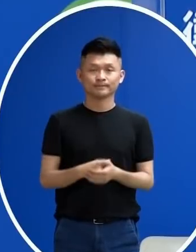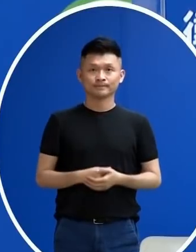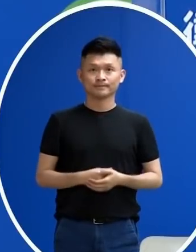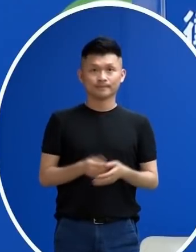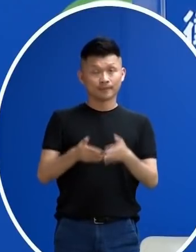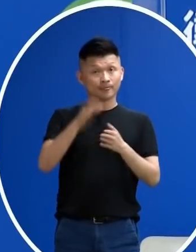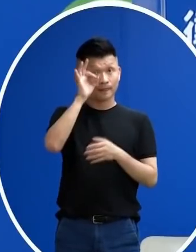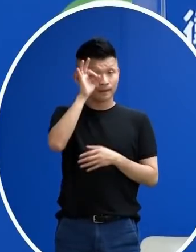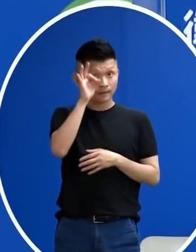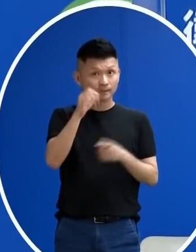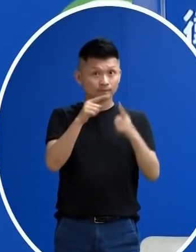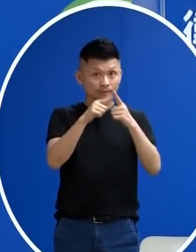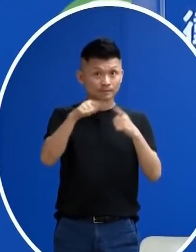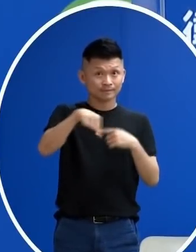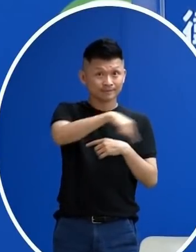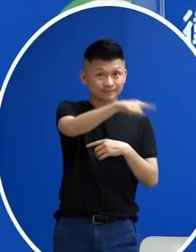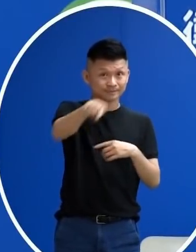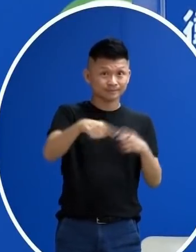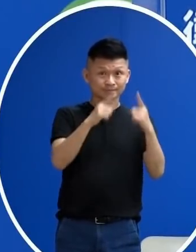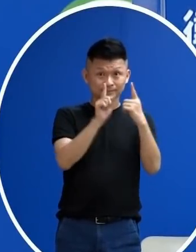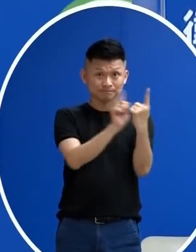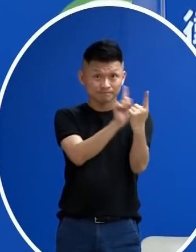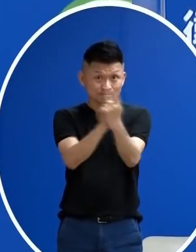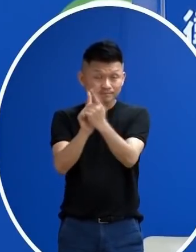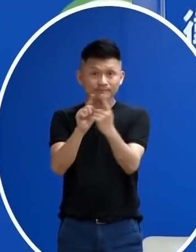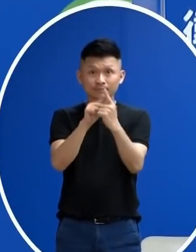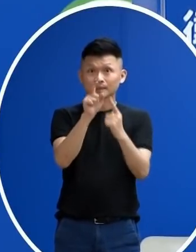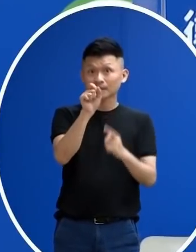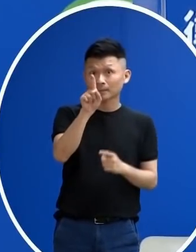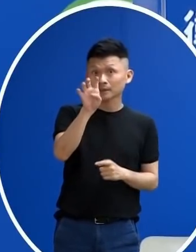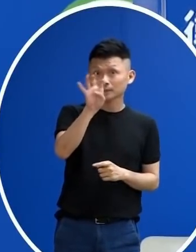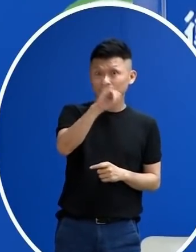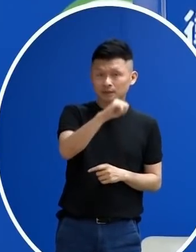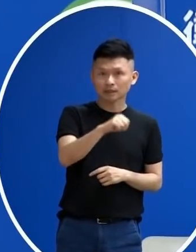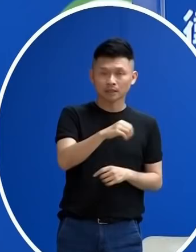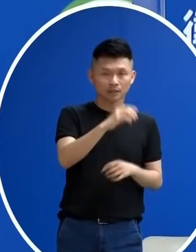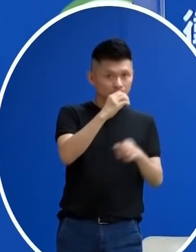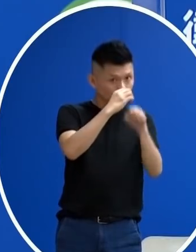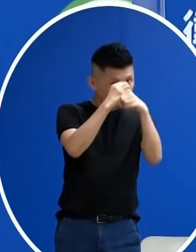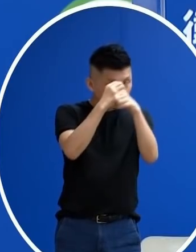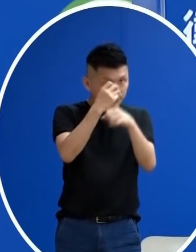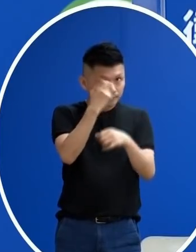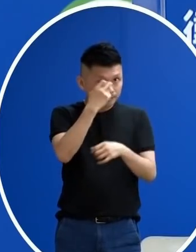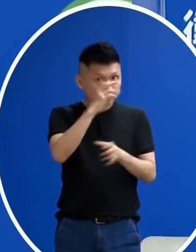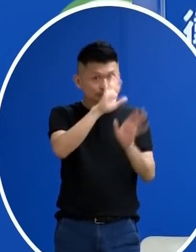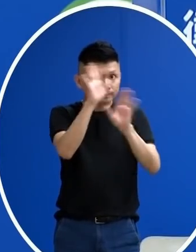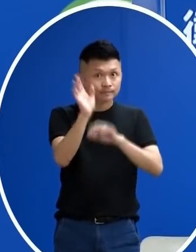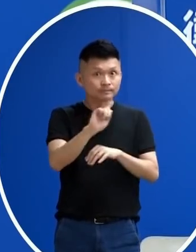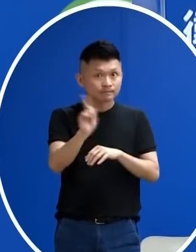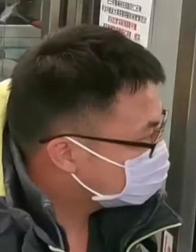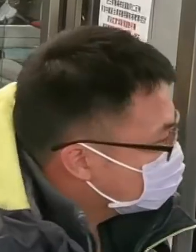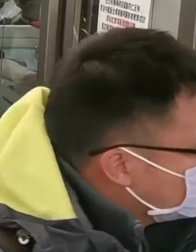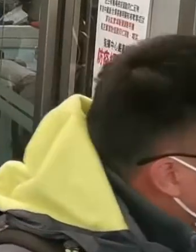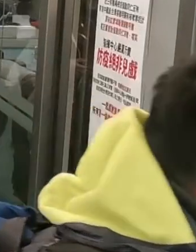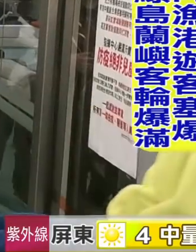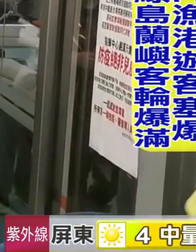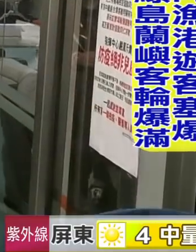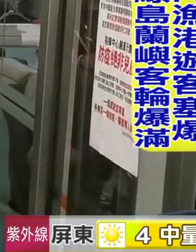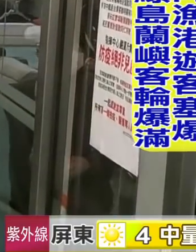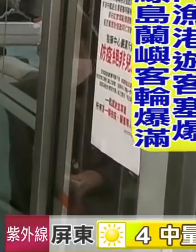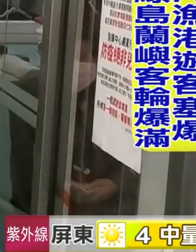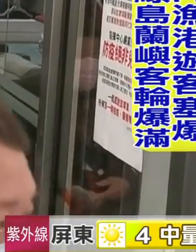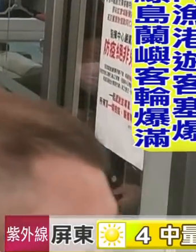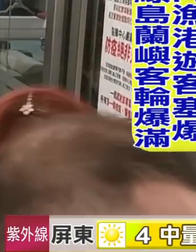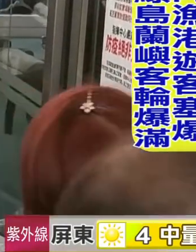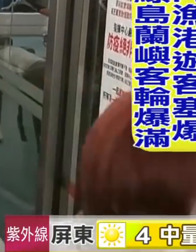看看说这140个人哈，我们相关的筛检的情况到底怎么样，然后再做进一步的决定跟讨论。 女学生反日